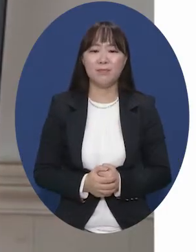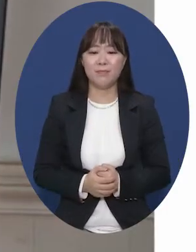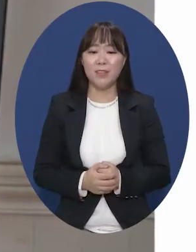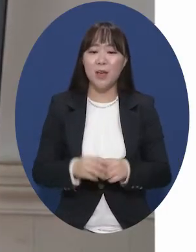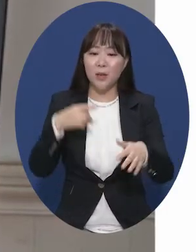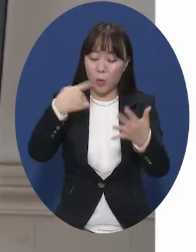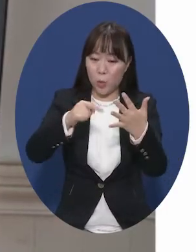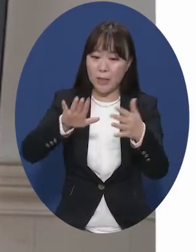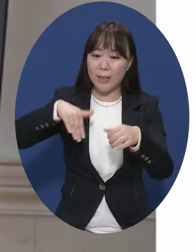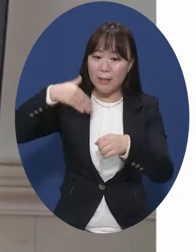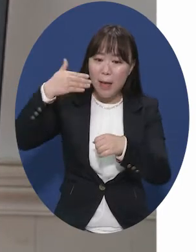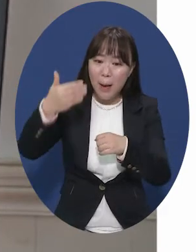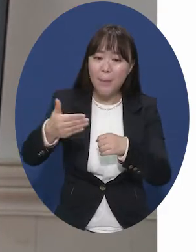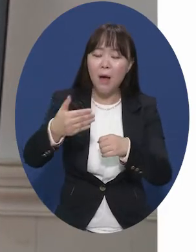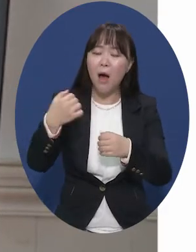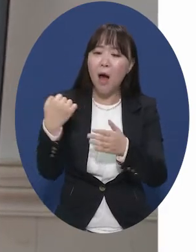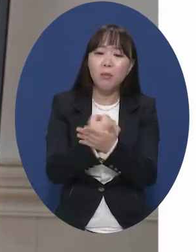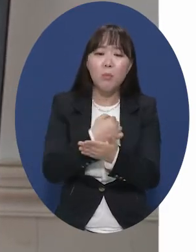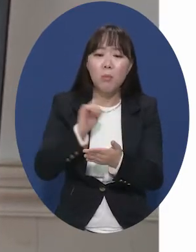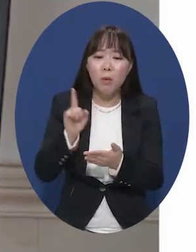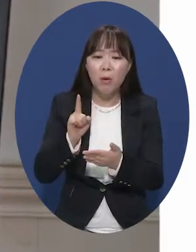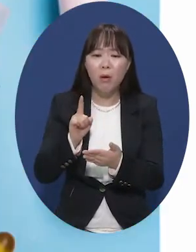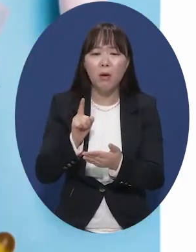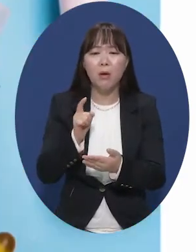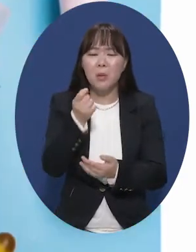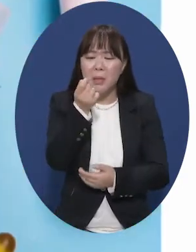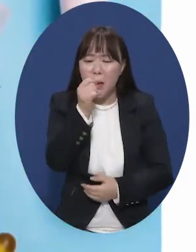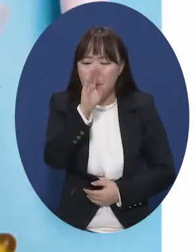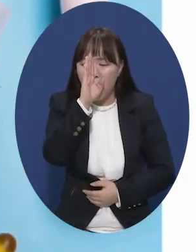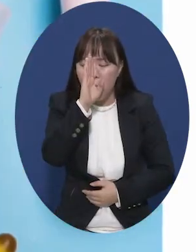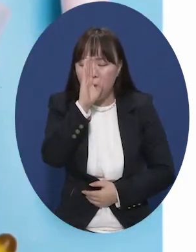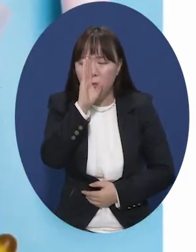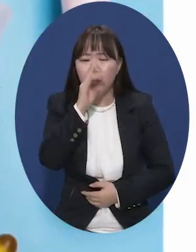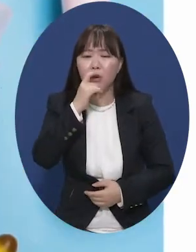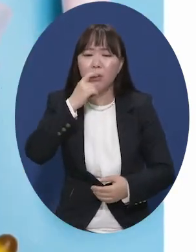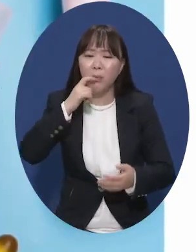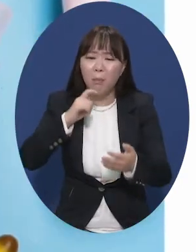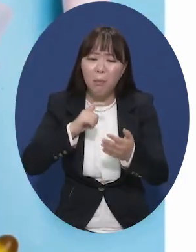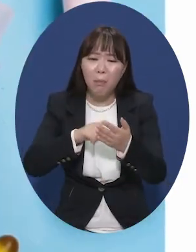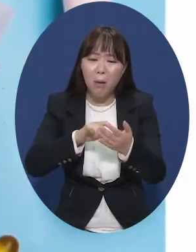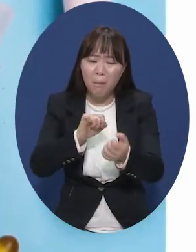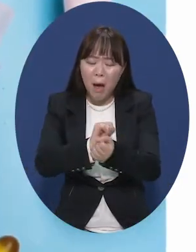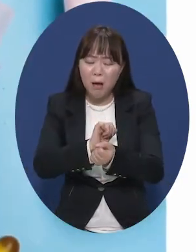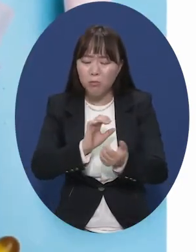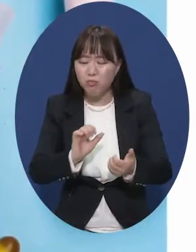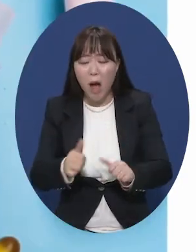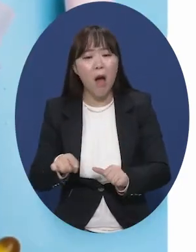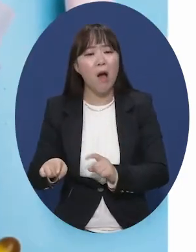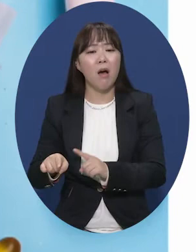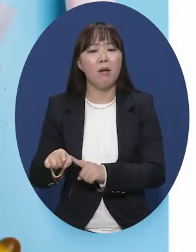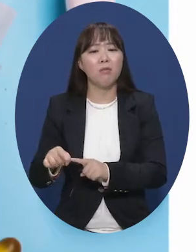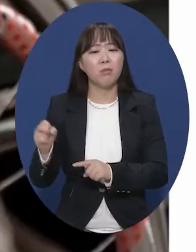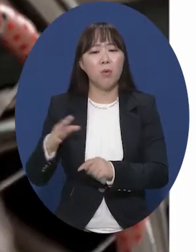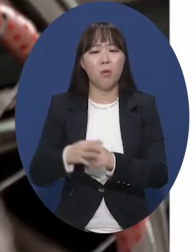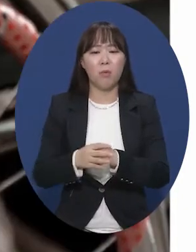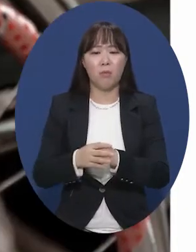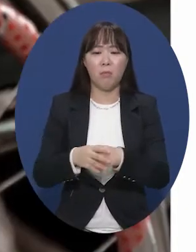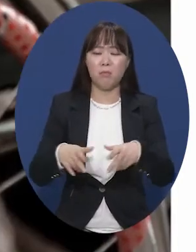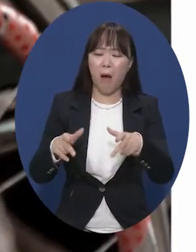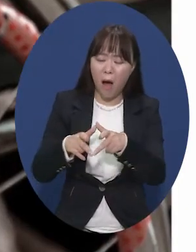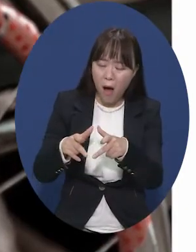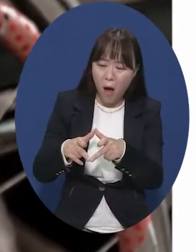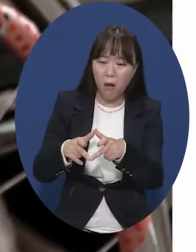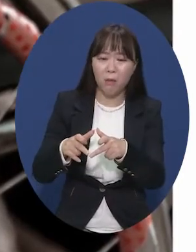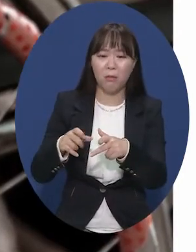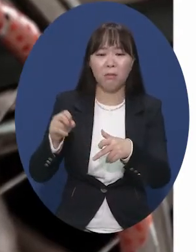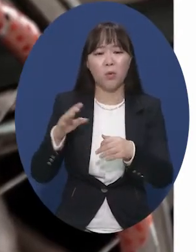거고요. 그 다음에 교육을 넘어서 또 하나 안타까운 거는 작은 질병에도 너무 쉽게 정말 생명을 잃거나 또는